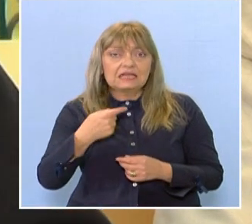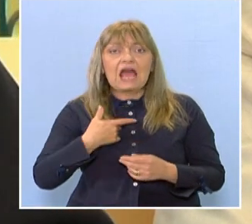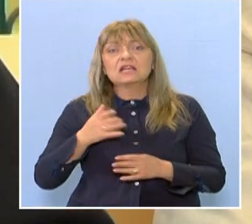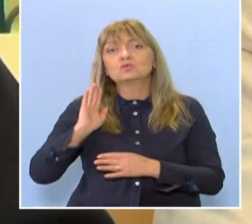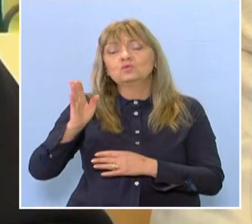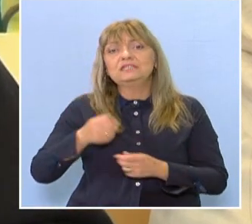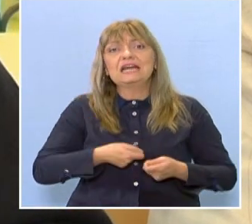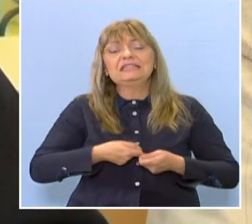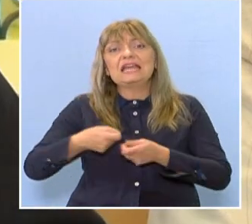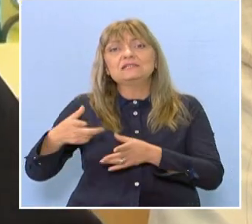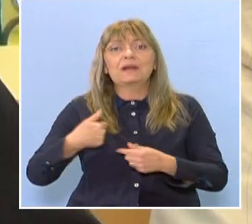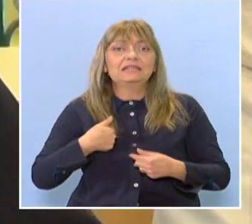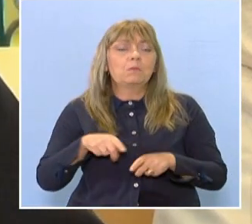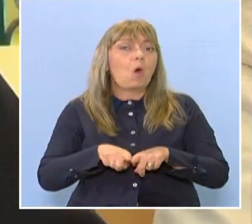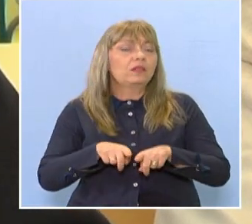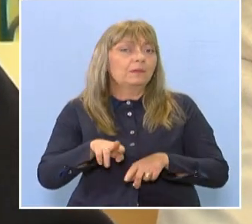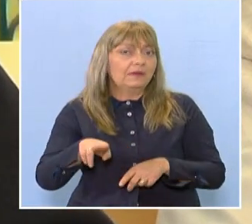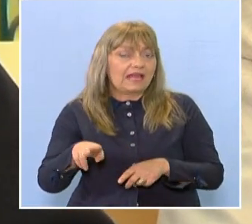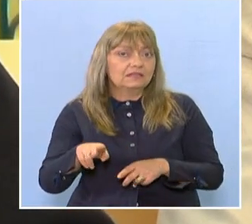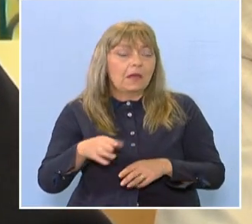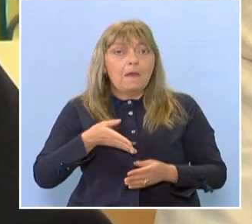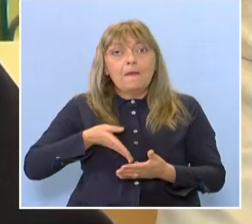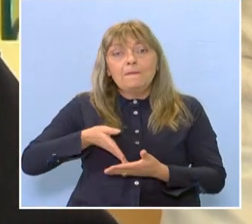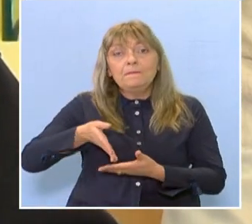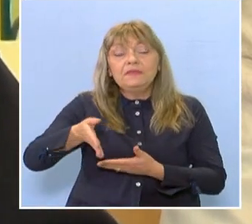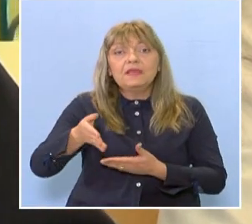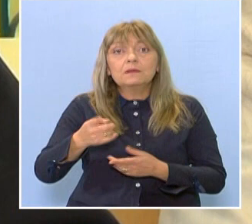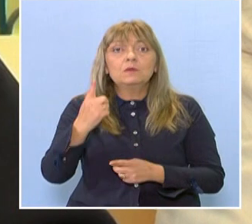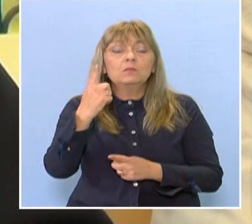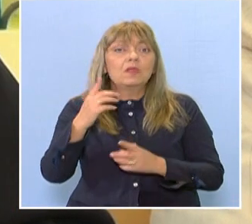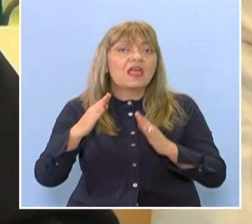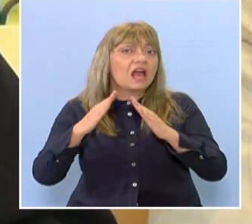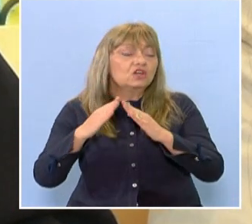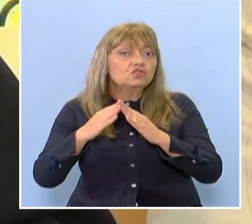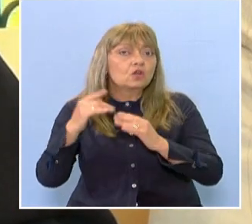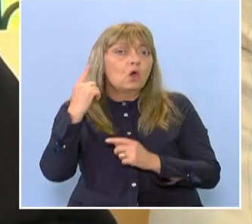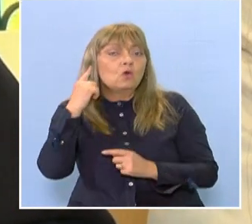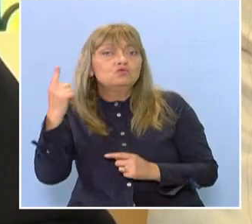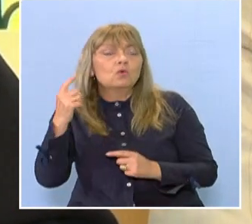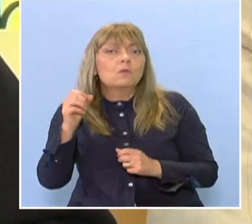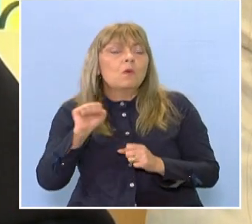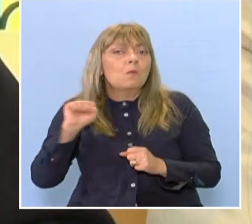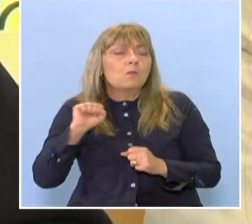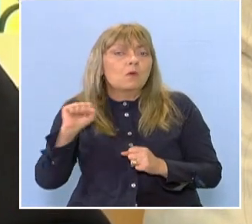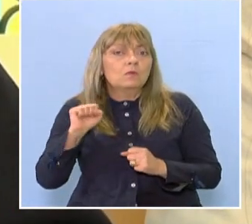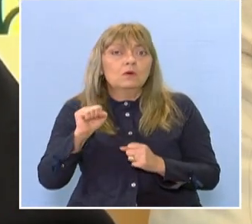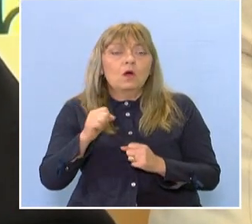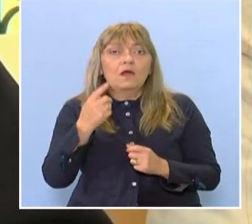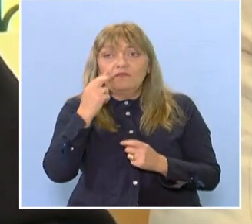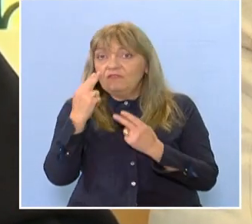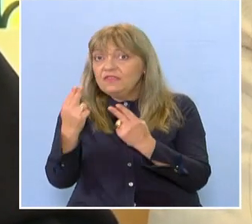покрай една изоставена къща и чухме нещо като пукане. Удръпнахме се и видяхме, че там имаше